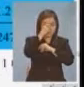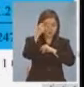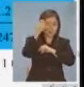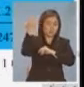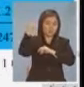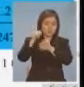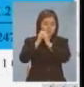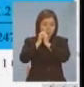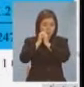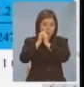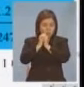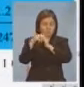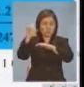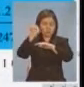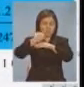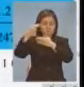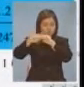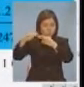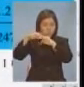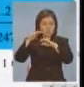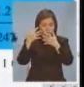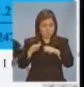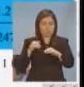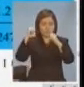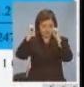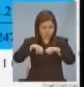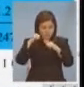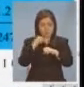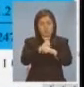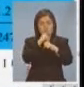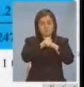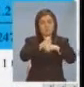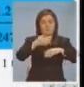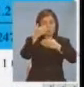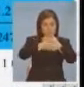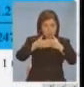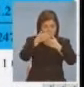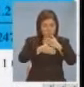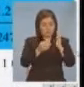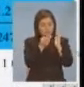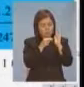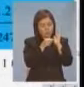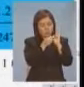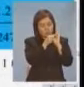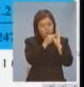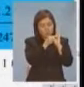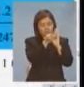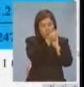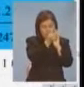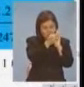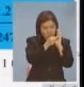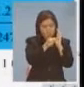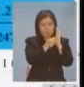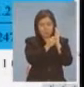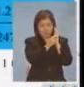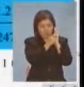จีนเนี่ยค่ะของจีนได้ตกลงกันแล้วว่าเราจะต่อเส้นทางรถไฟสายหนองคายอุดรขอนแก่นโคราชแ